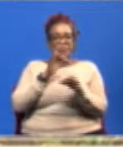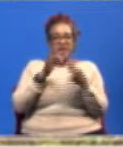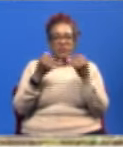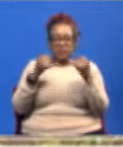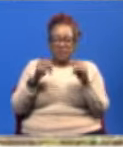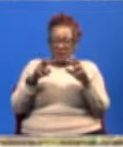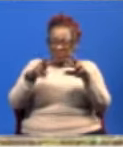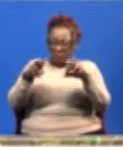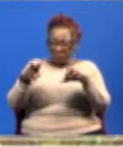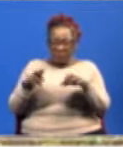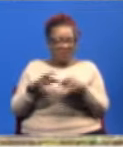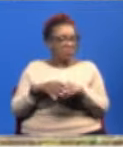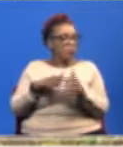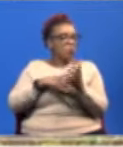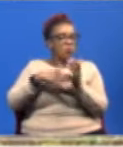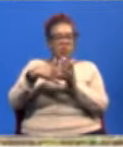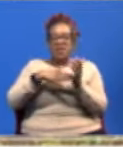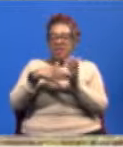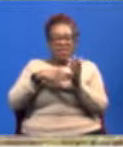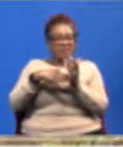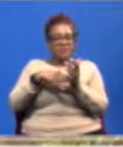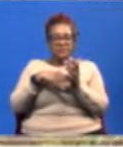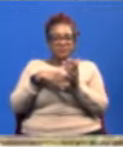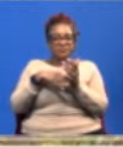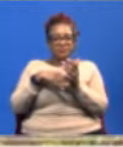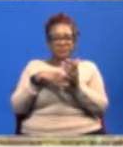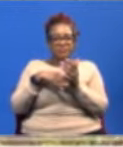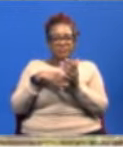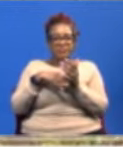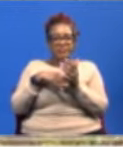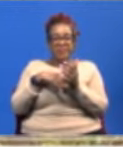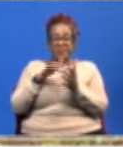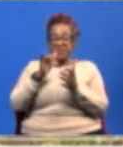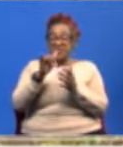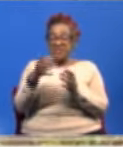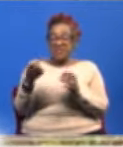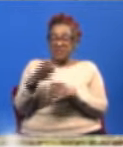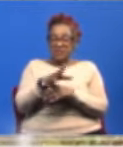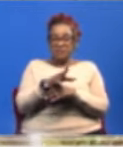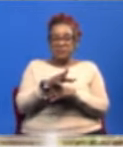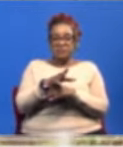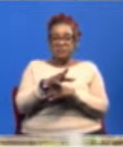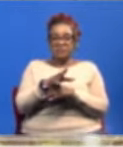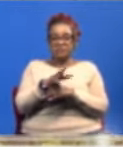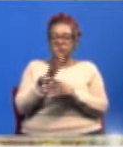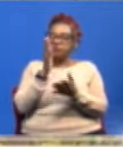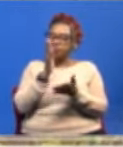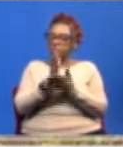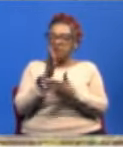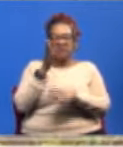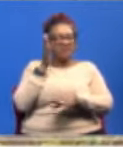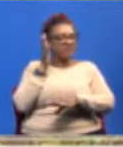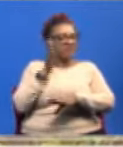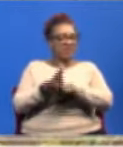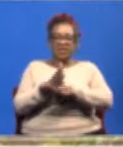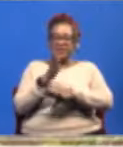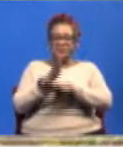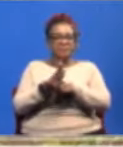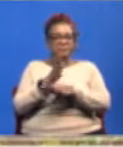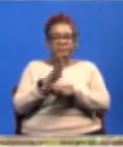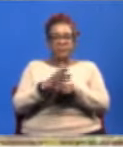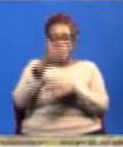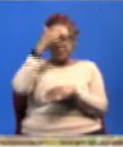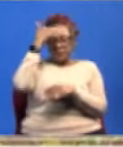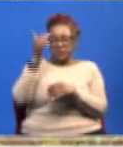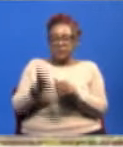afya hata kidogo. It's like hiyo mbolea ilikuwa totally fake. Sababu